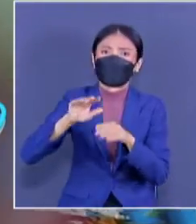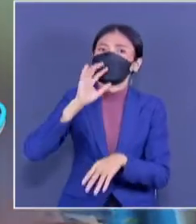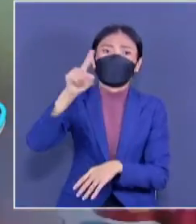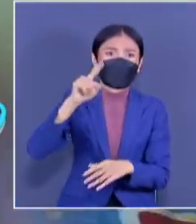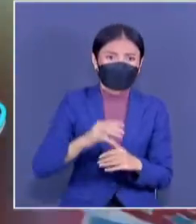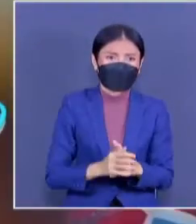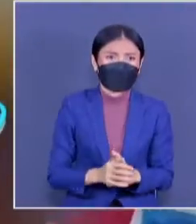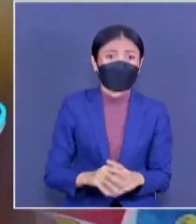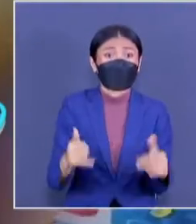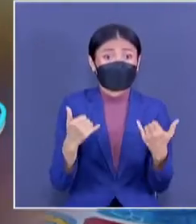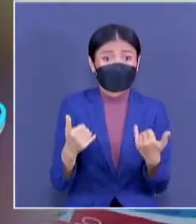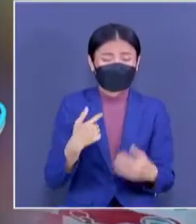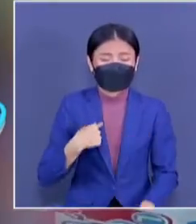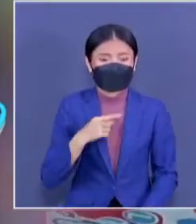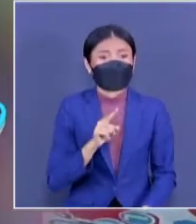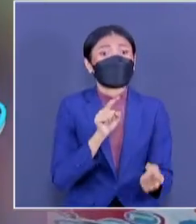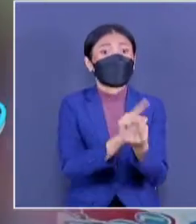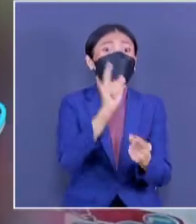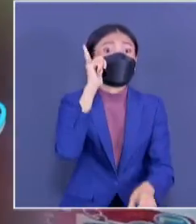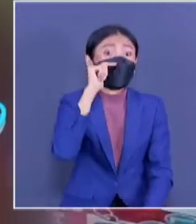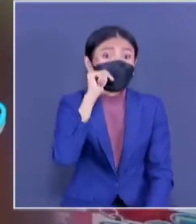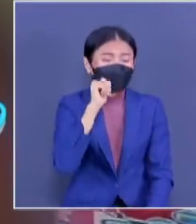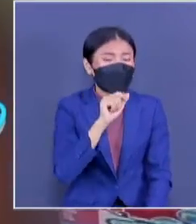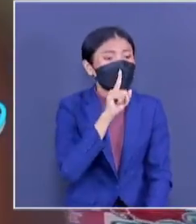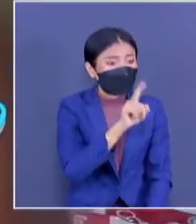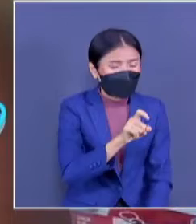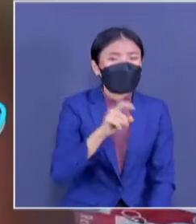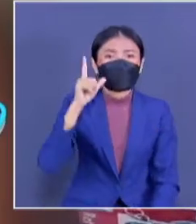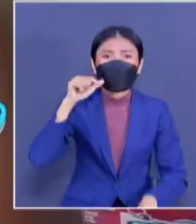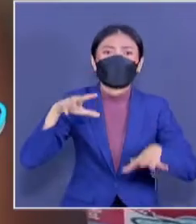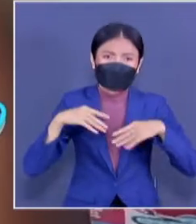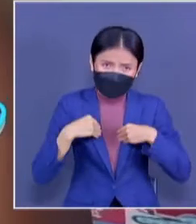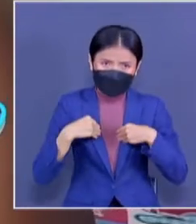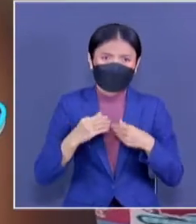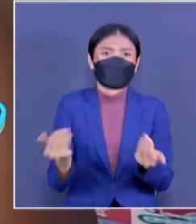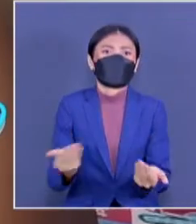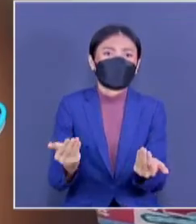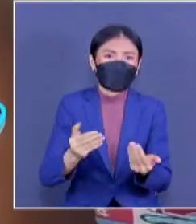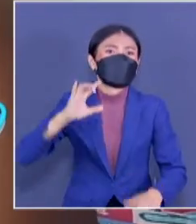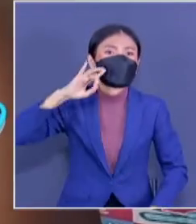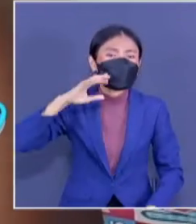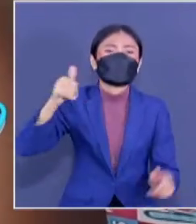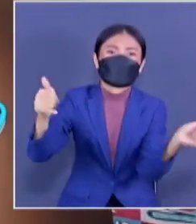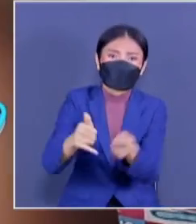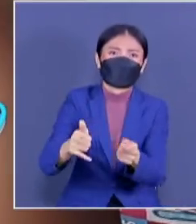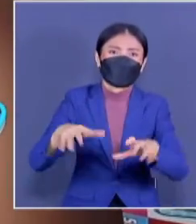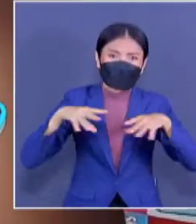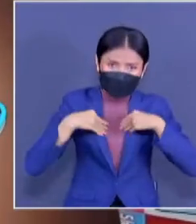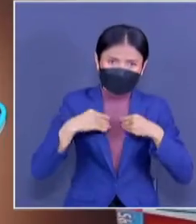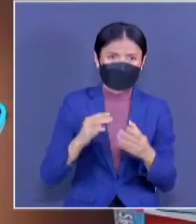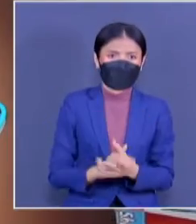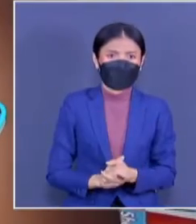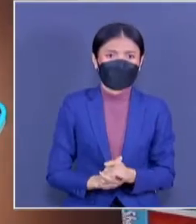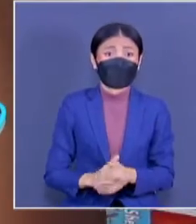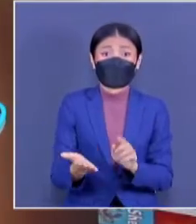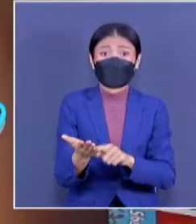ตัวแม่นะก็ยอมรับบอกว่าตัวเองเนี่ยตีลูกชายจริงเพราะว่าลูกดื้อตามให้กลับบ้านไม่ยอมกลับก็เลยตีไปที่บริเว